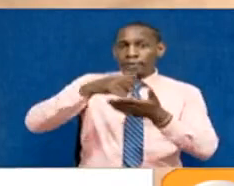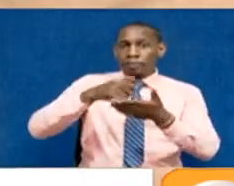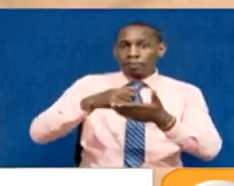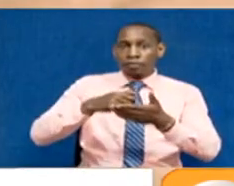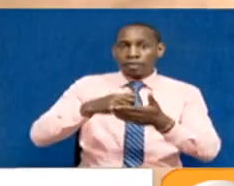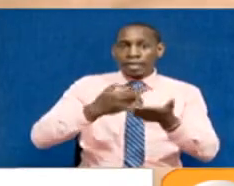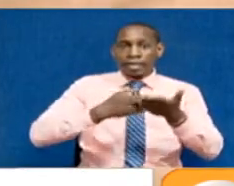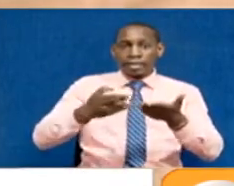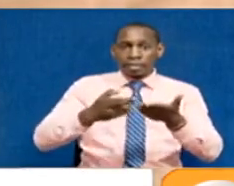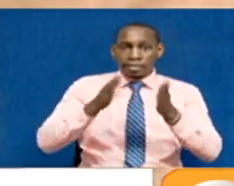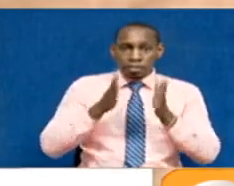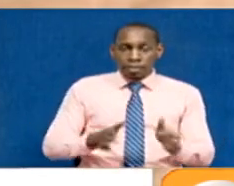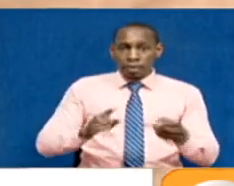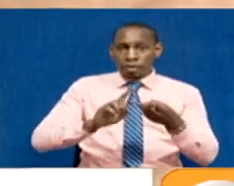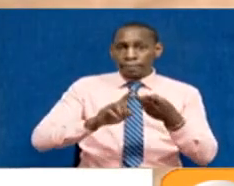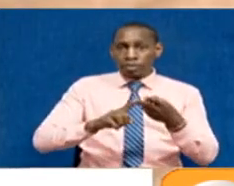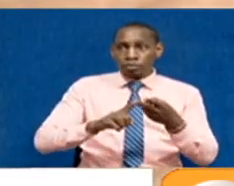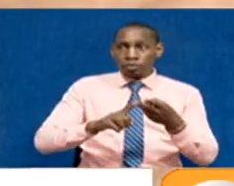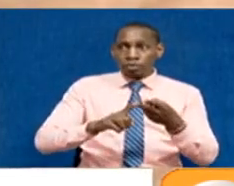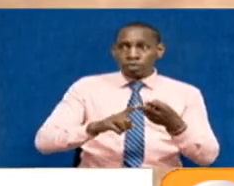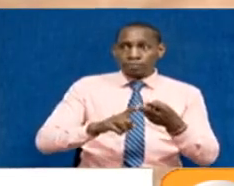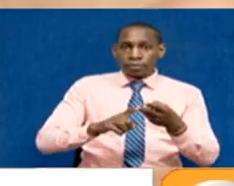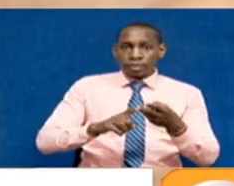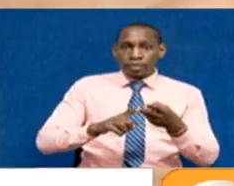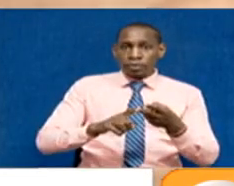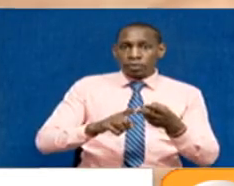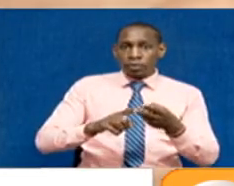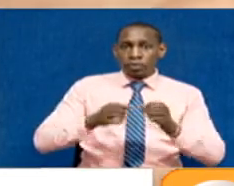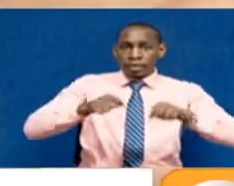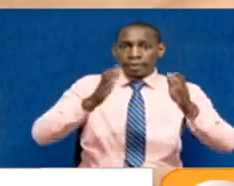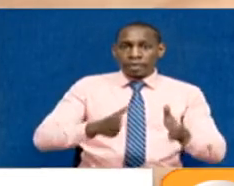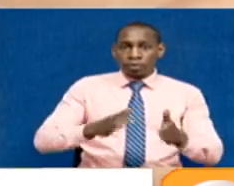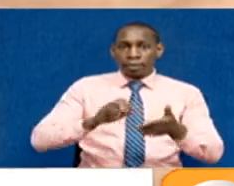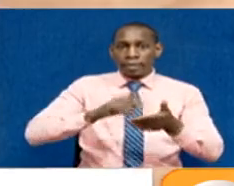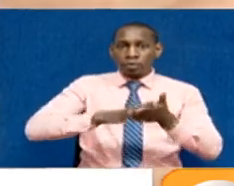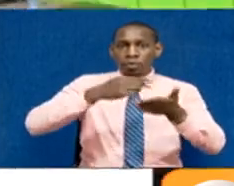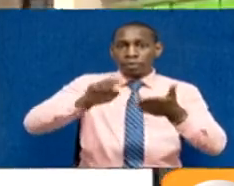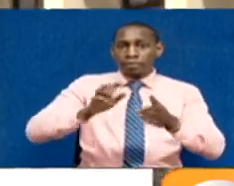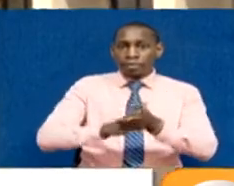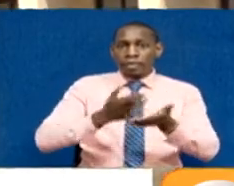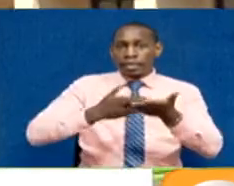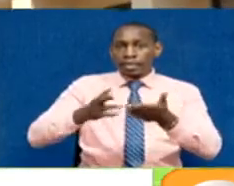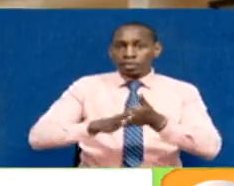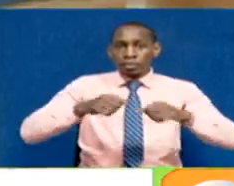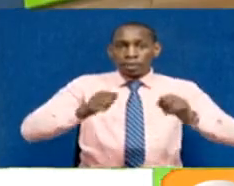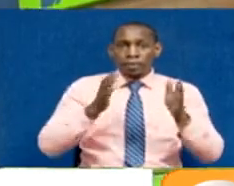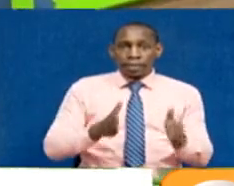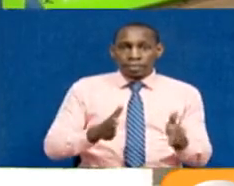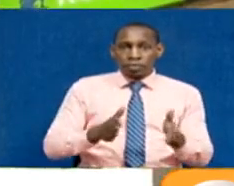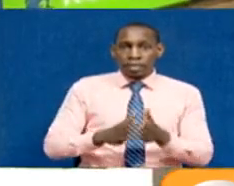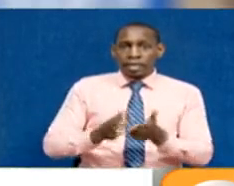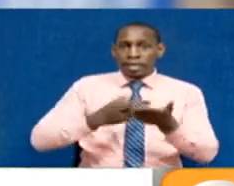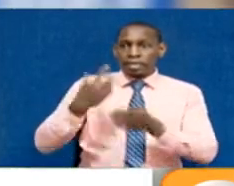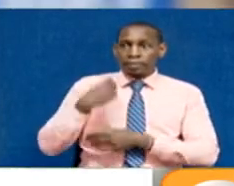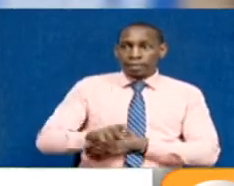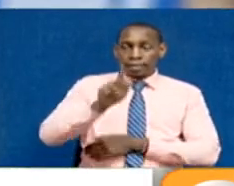la mwenye nambari ya usajili na kando yake maandishi co-rider, kumaanisha kuwa alipewa idhini ya sajili hiyo kama mwendeshaji pikipiki wa nambari